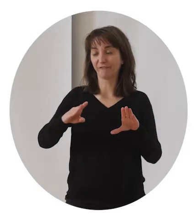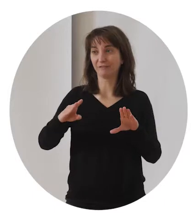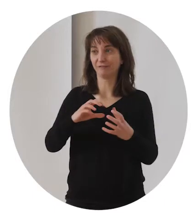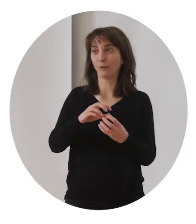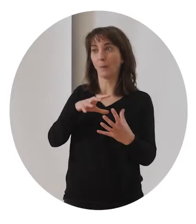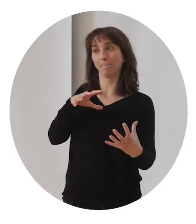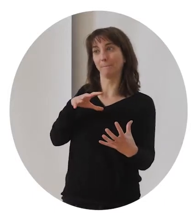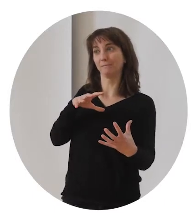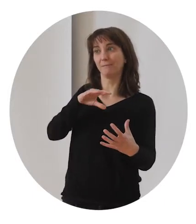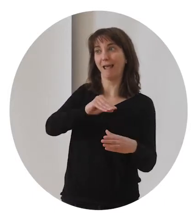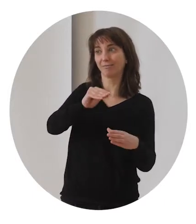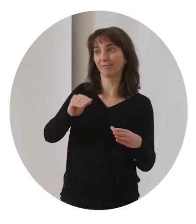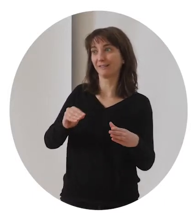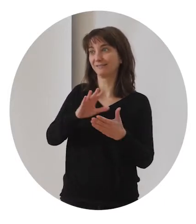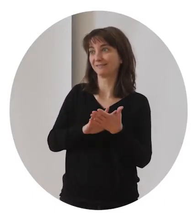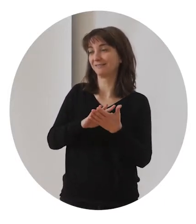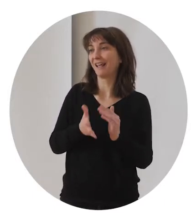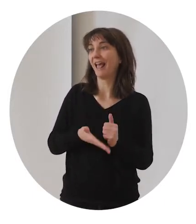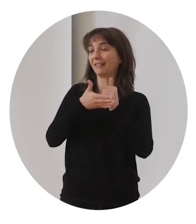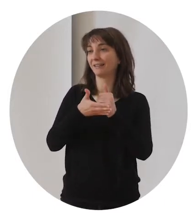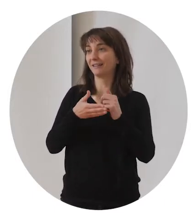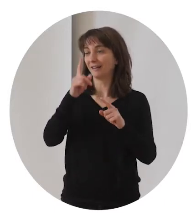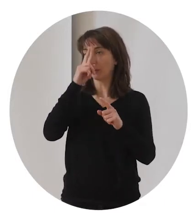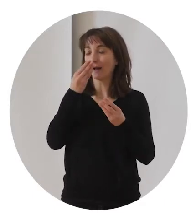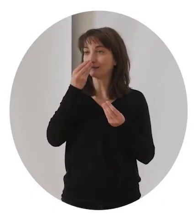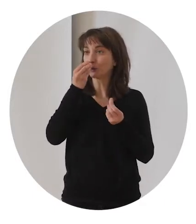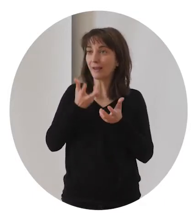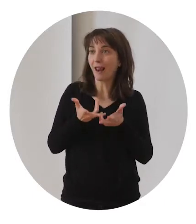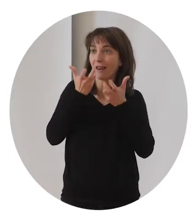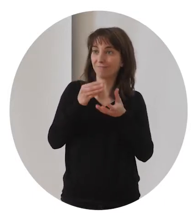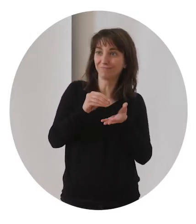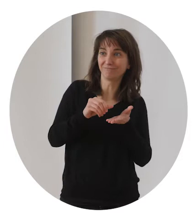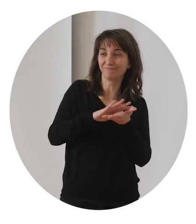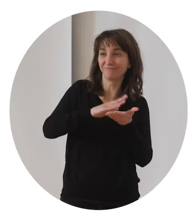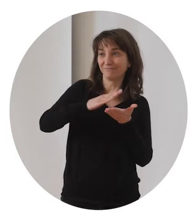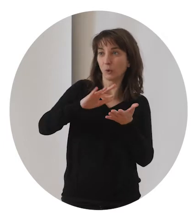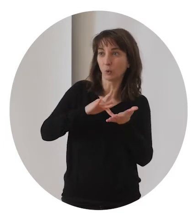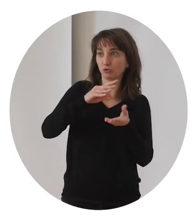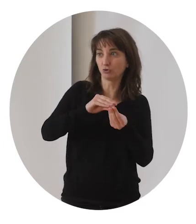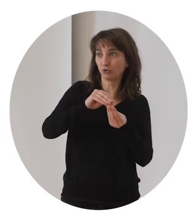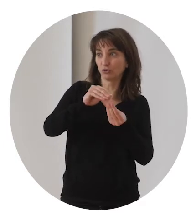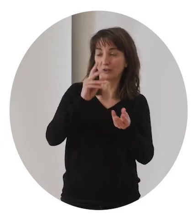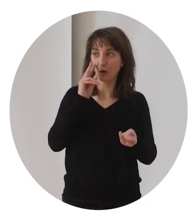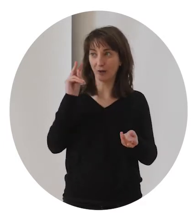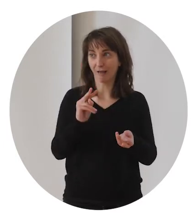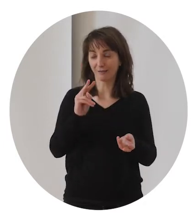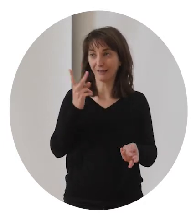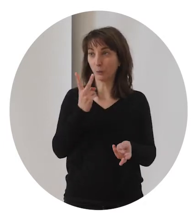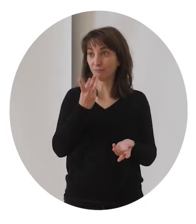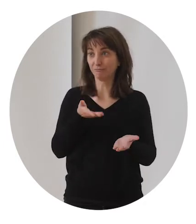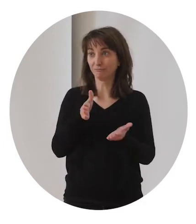volume aide, parce qu'il y a plusieurs afférences sensorielles qui interviennent. C'est le fait de toucher et de regarder